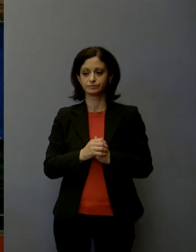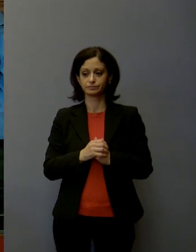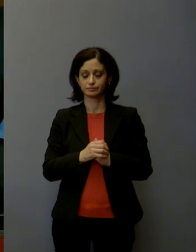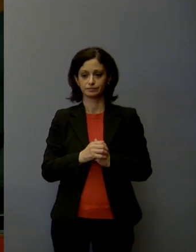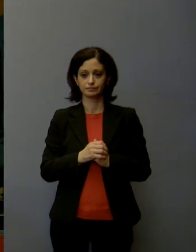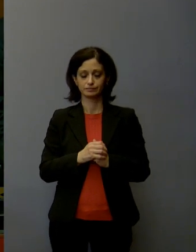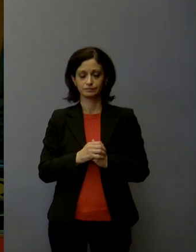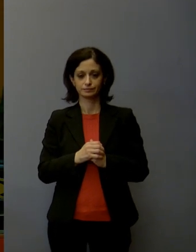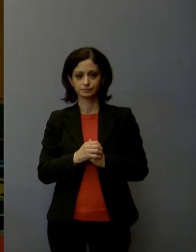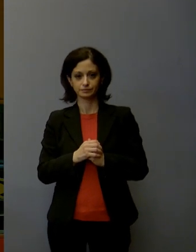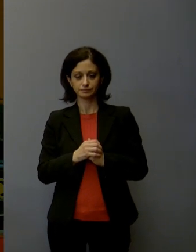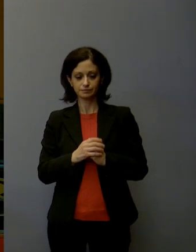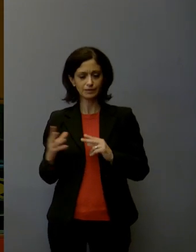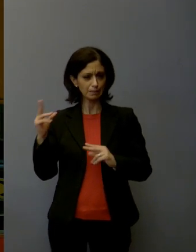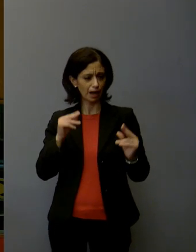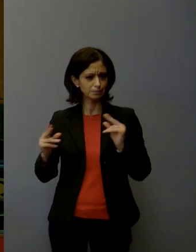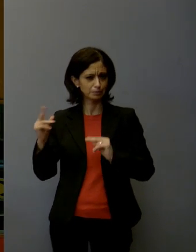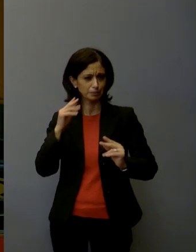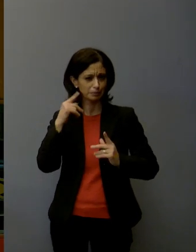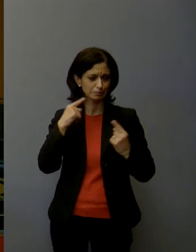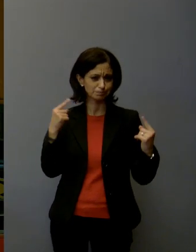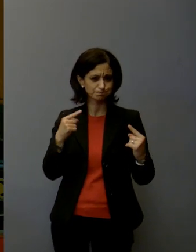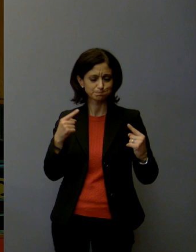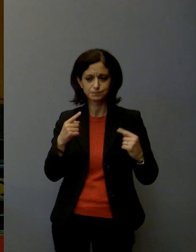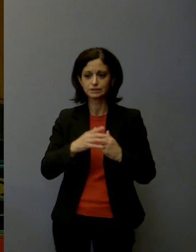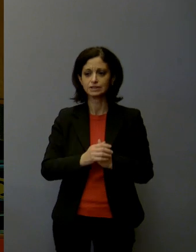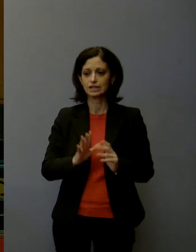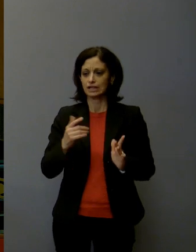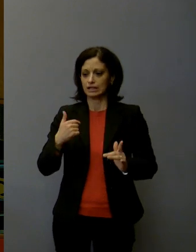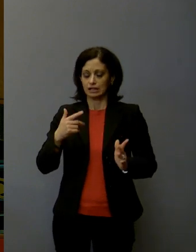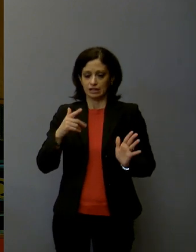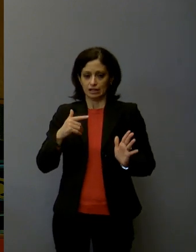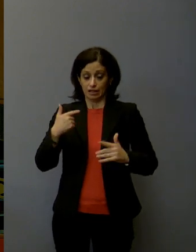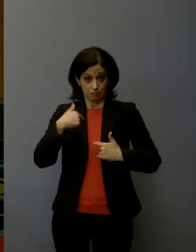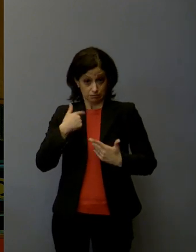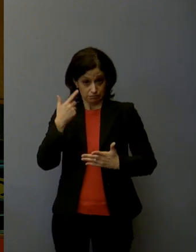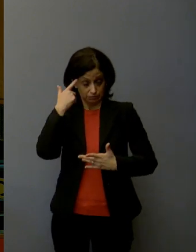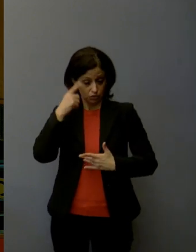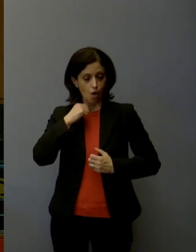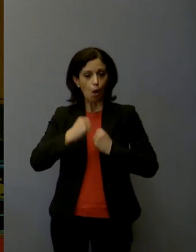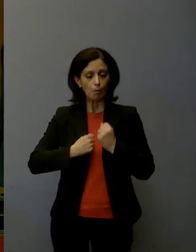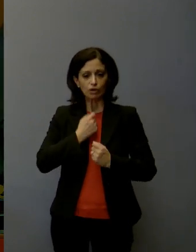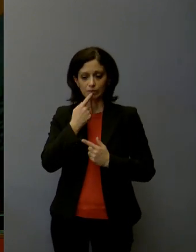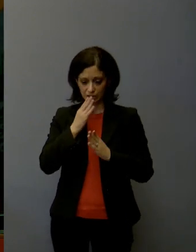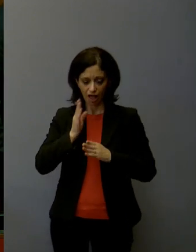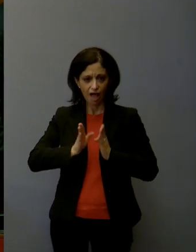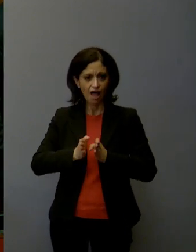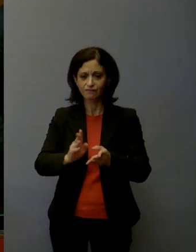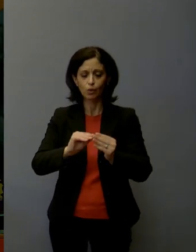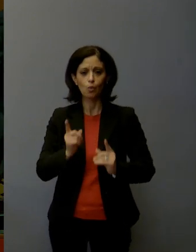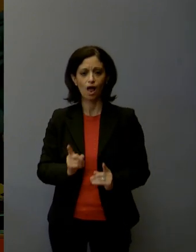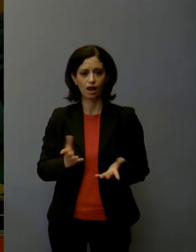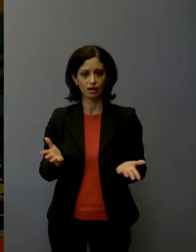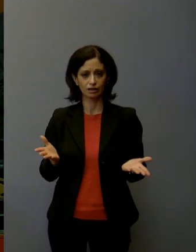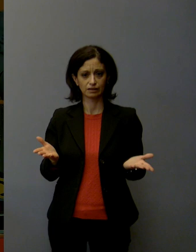state State Allora io Io non lo so che atteggiamento vogliamo vogliamo tenere io ripeto è un